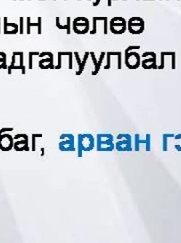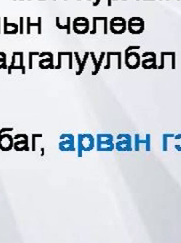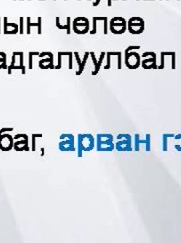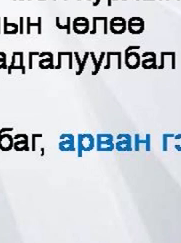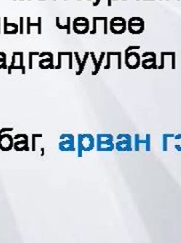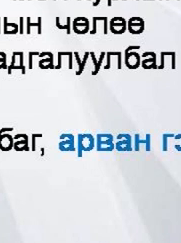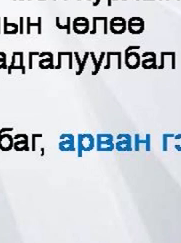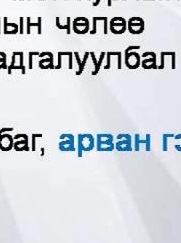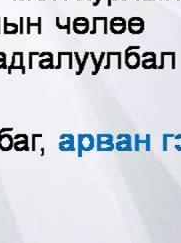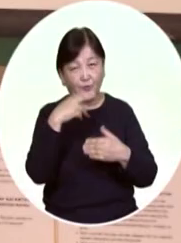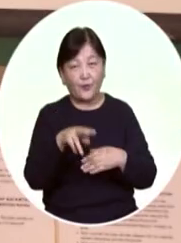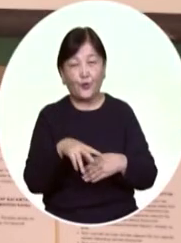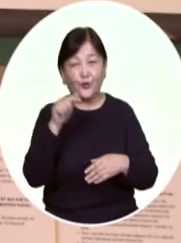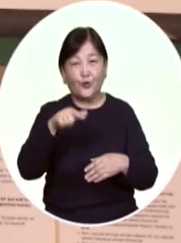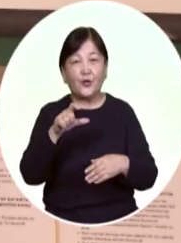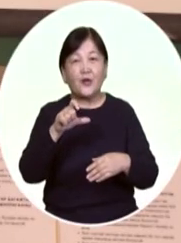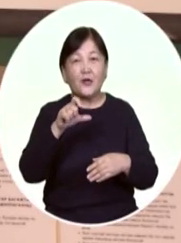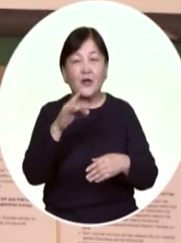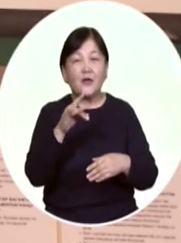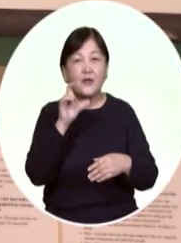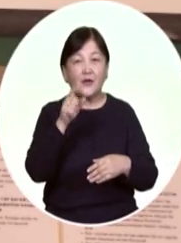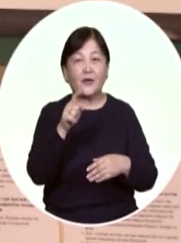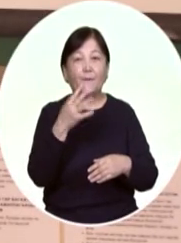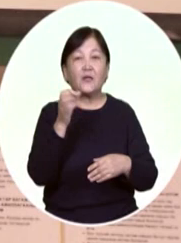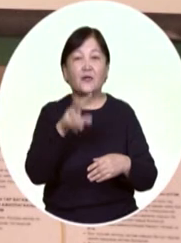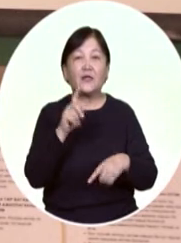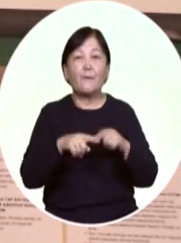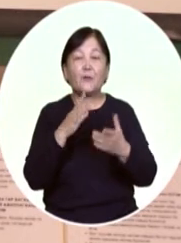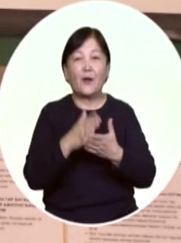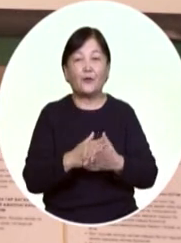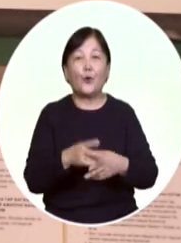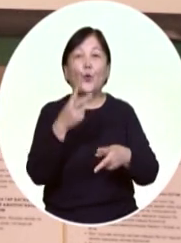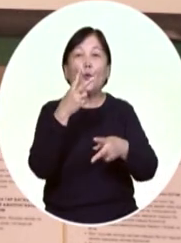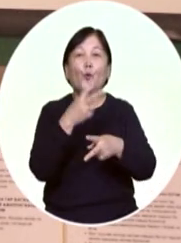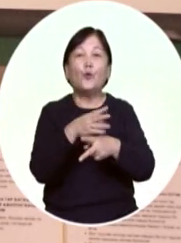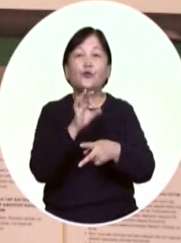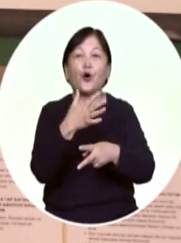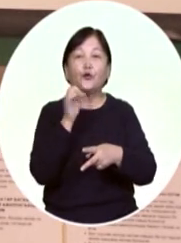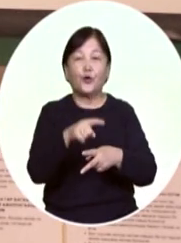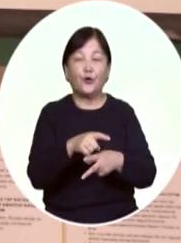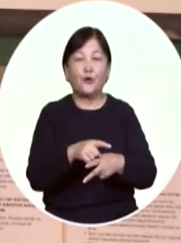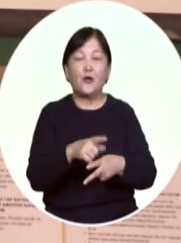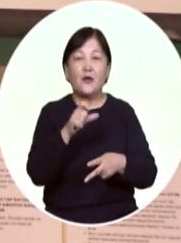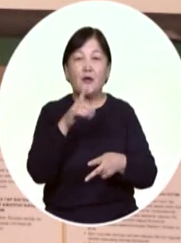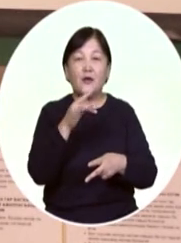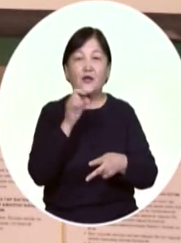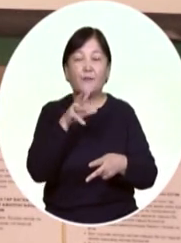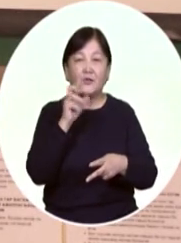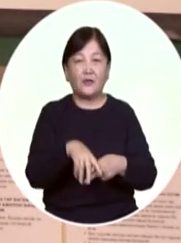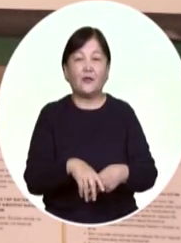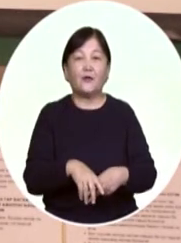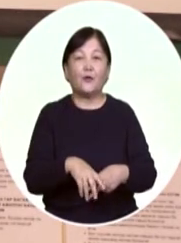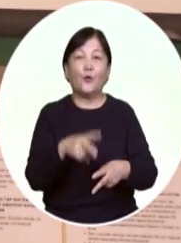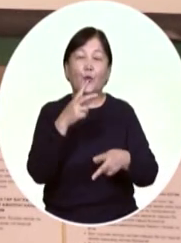харьцуулаад өнөөдөр эрх мэдлийн хуваарлт ямар хэмжээнд байгаа юм лээ? Хууль тогтоох эрх мэдэл, үүсгэх эрх мэдэл, шүүх эрх мэдэл